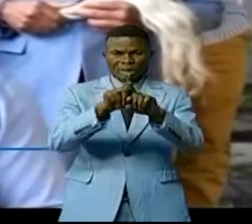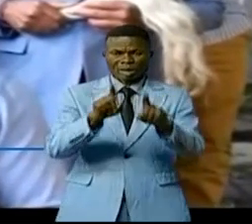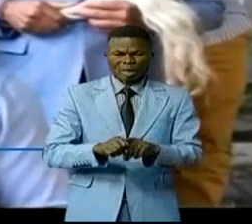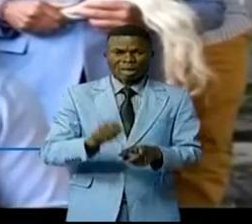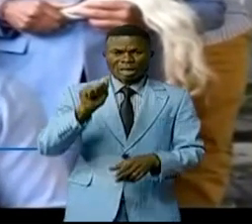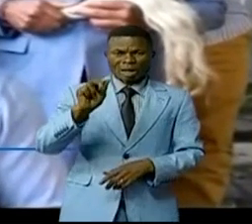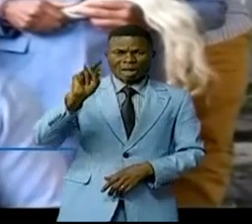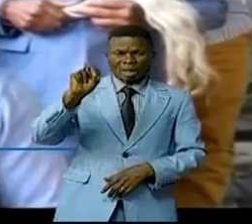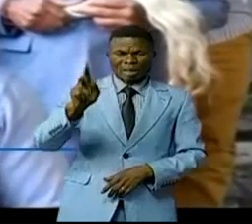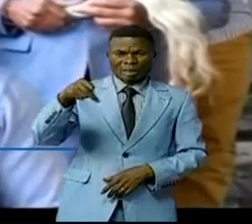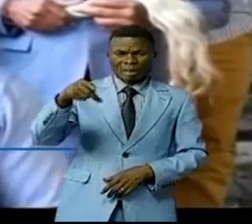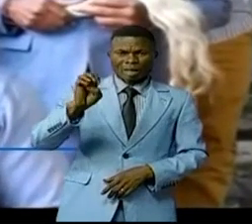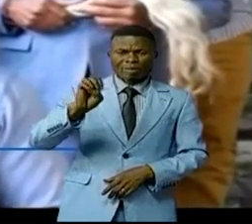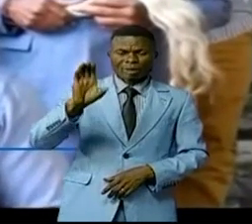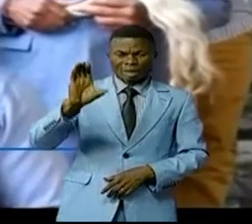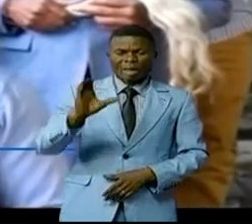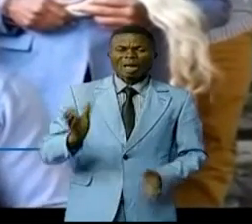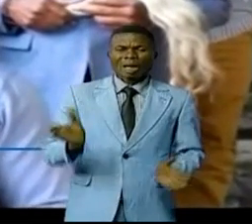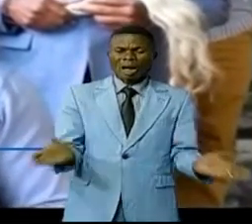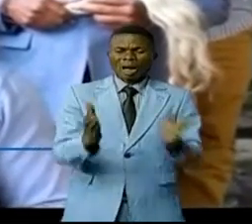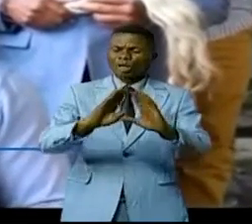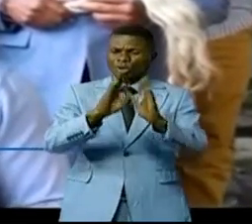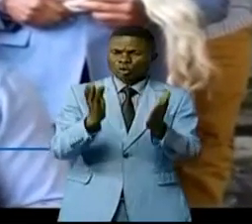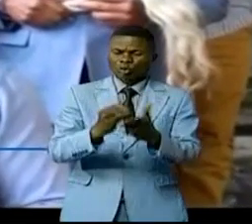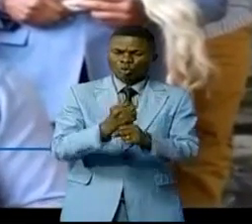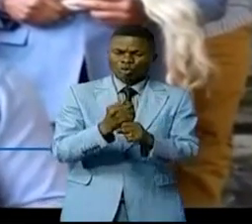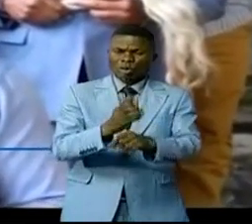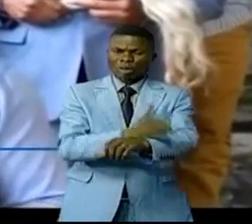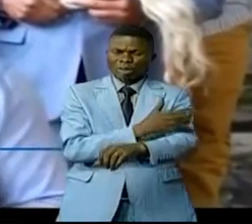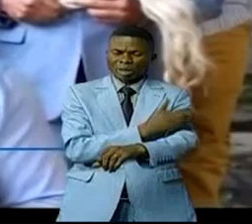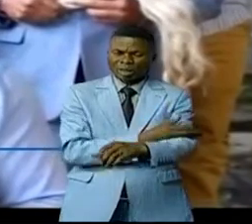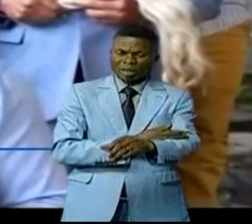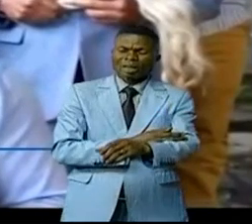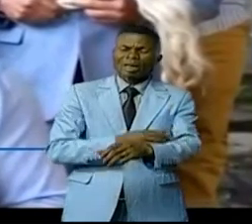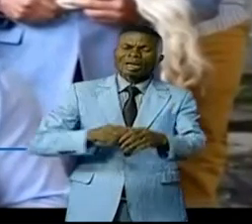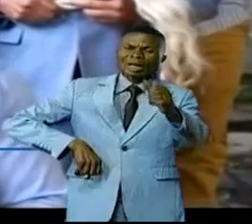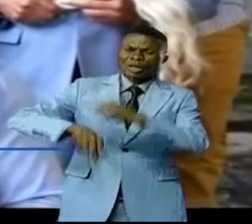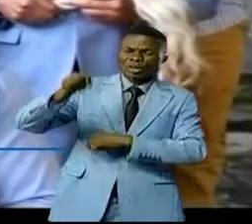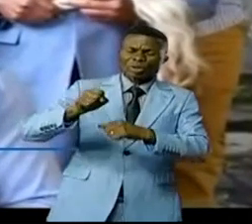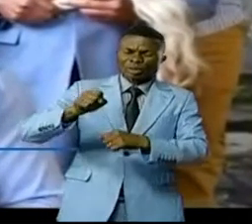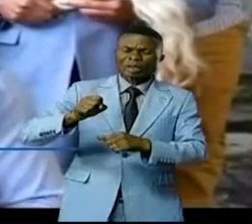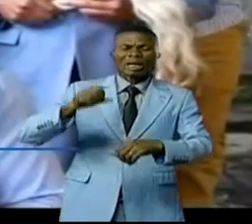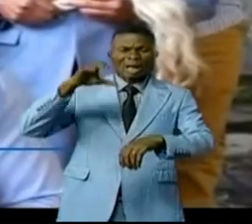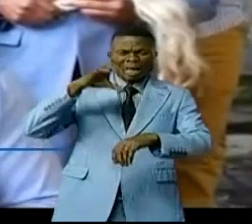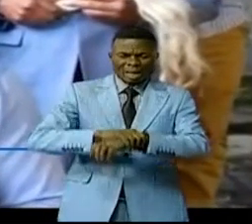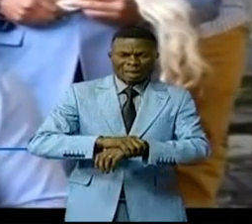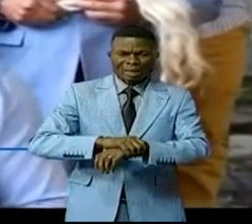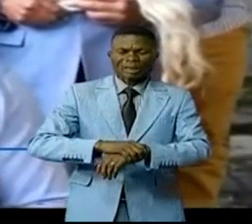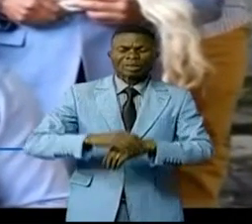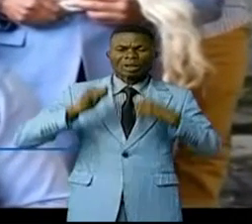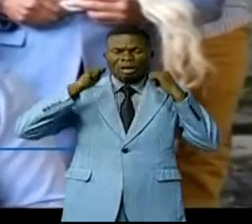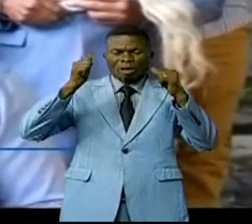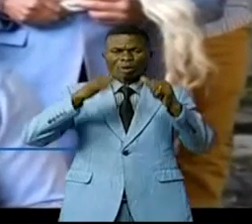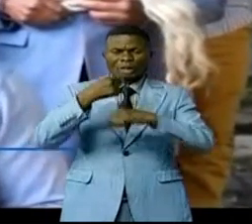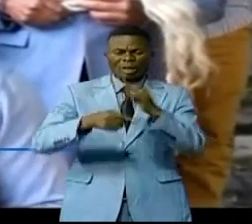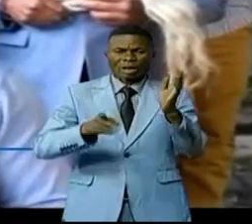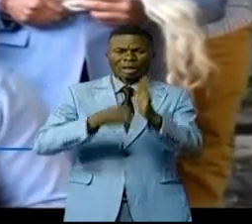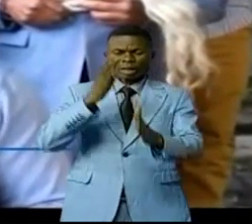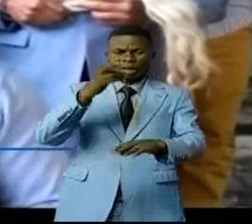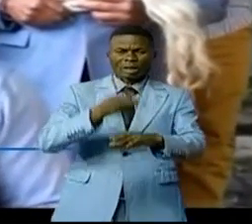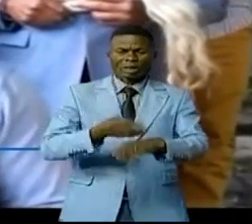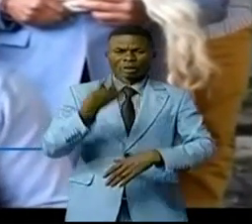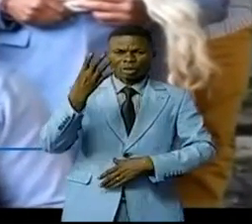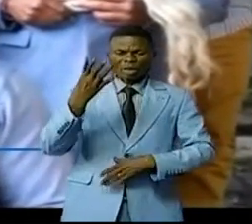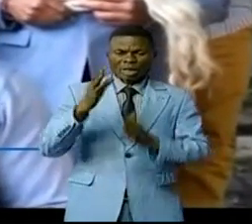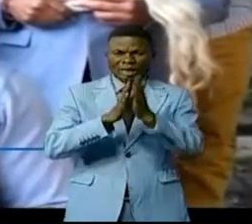l'AMATC encourage ses services d'aller de l'avant dans la traque des détourneurs des derniers publics. Commencée à 14h15,